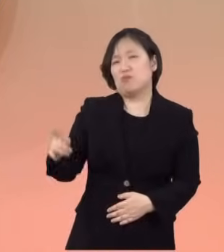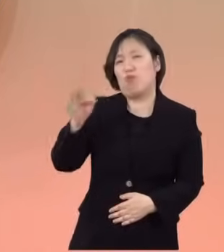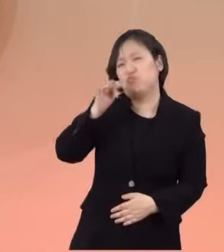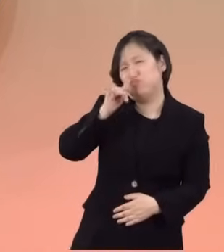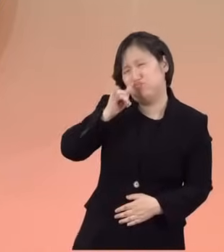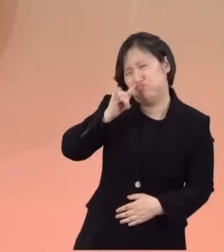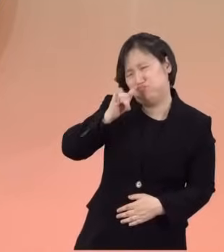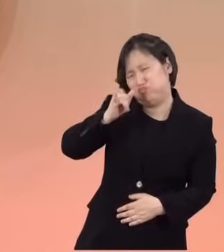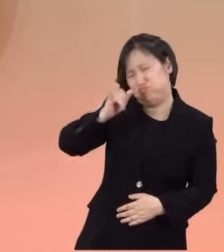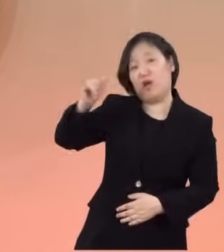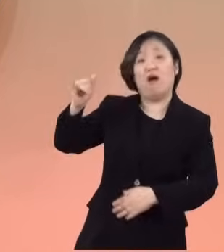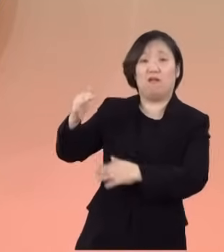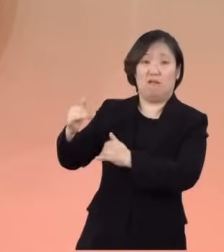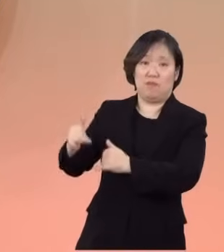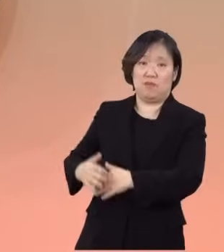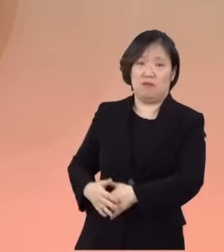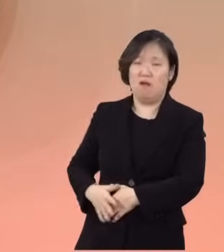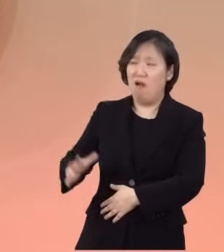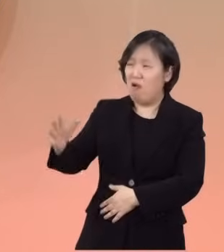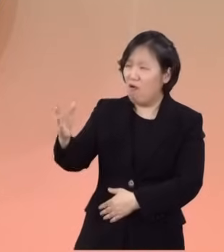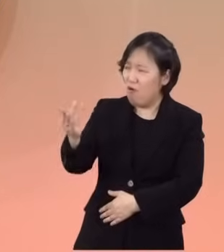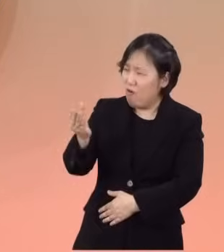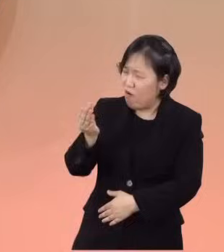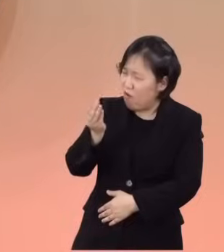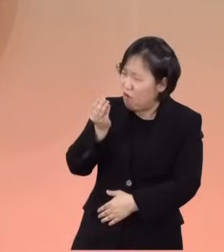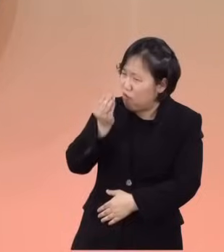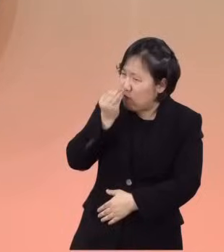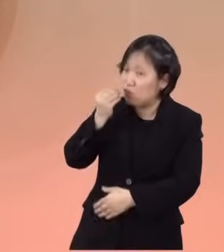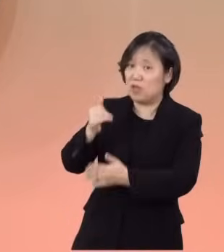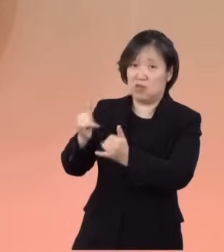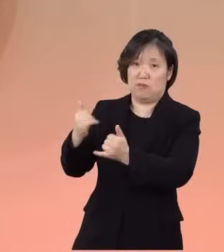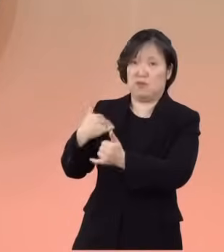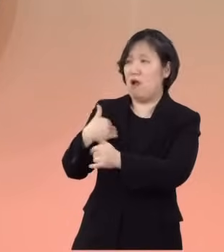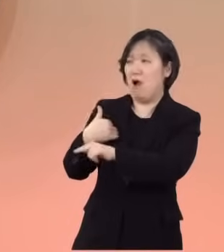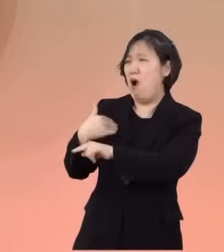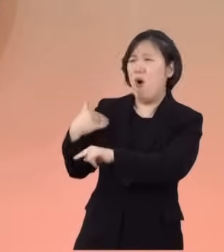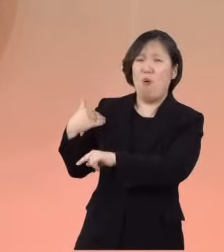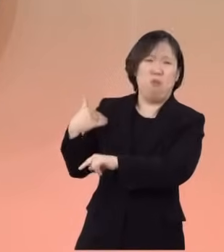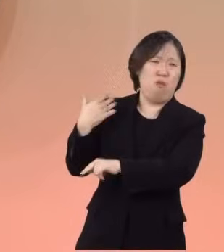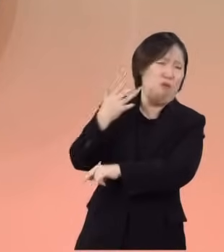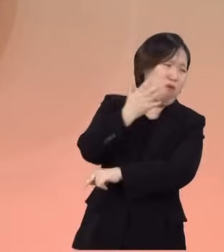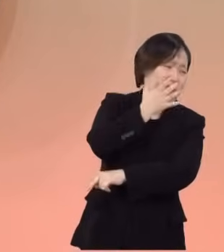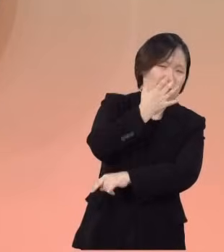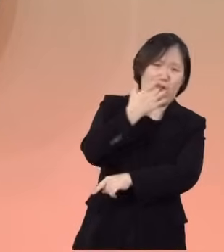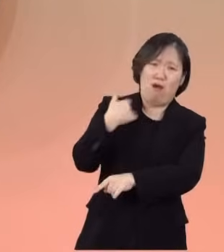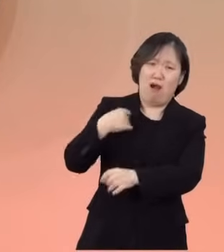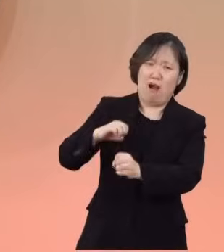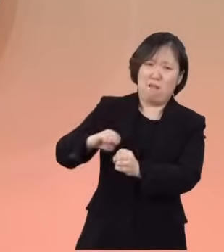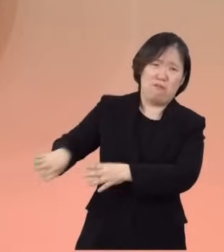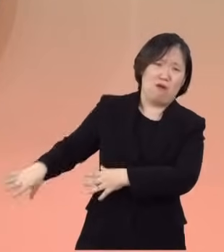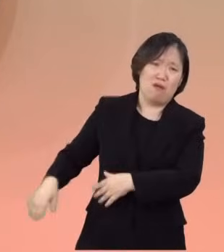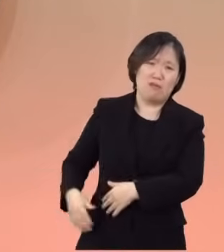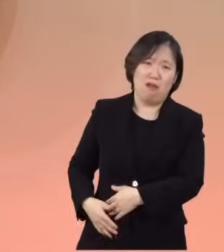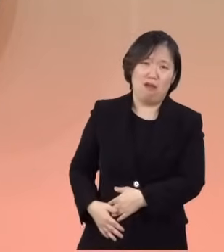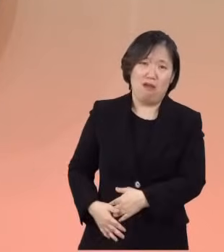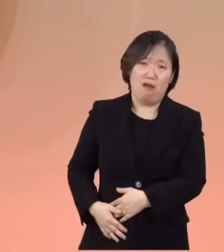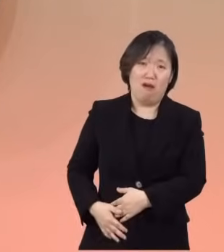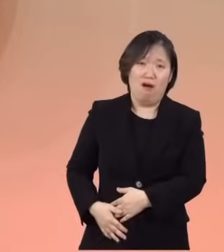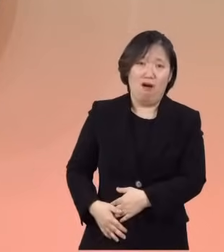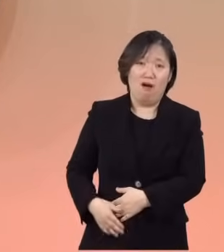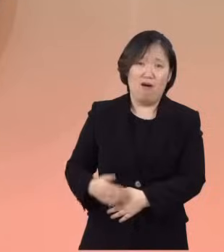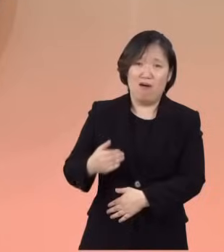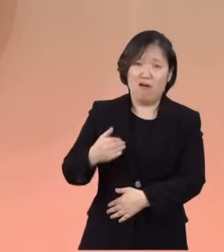아 저 위대하신 분들을 저 거룩한 분들을 내가 몰라보고 배를 태워 달라고